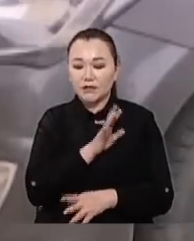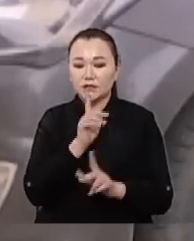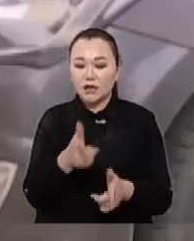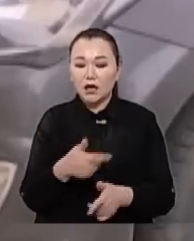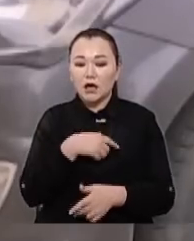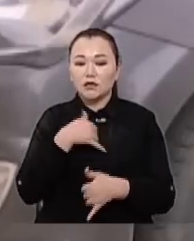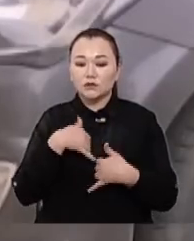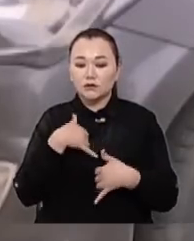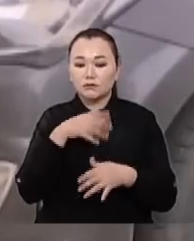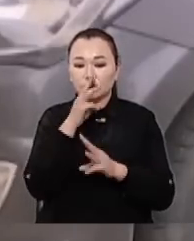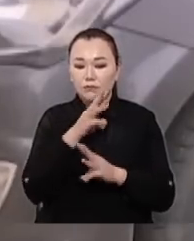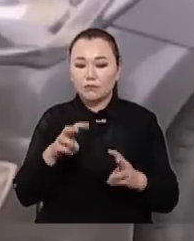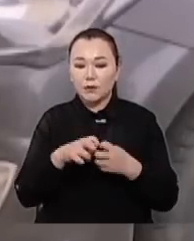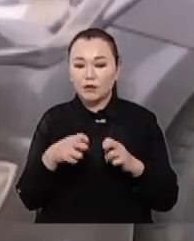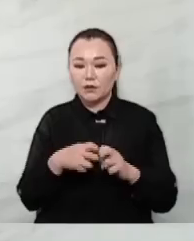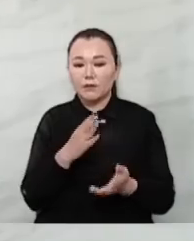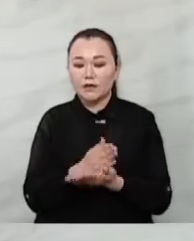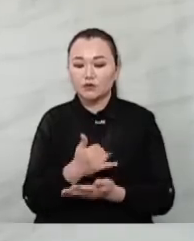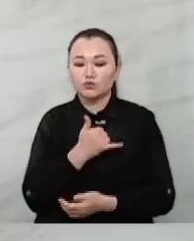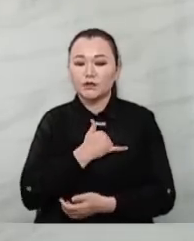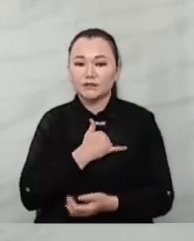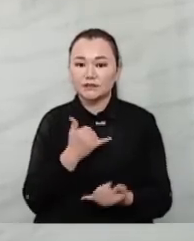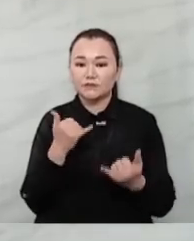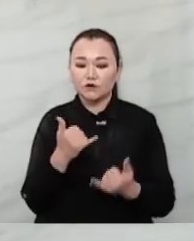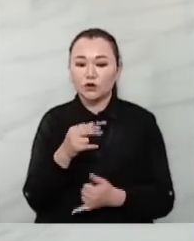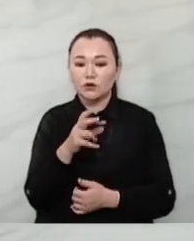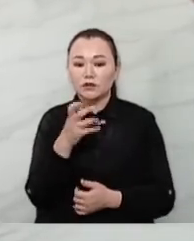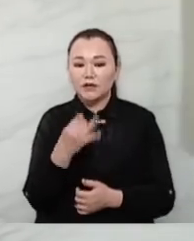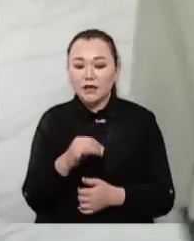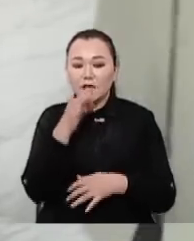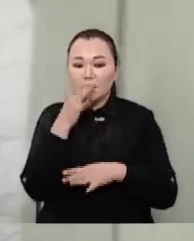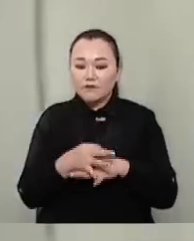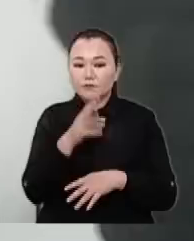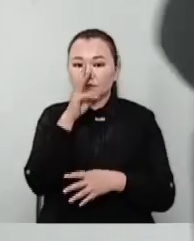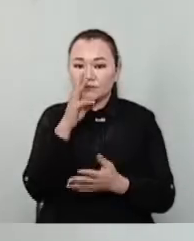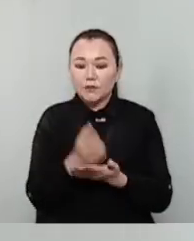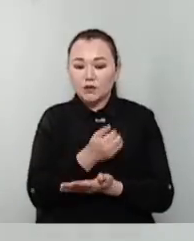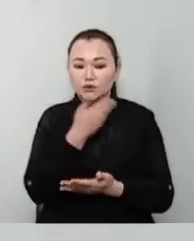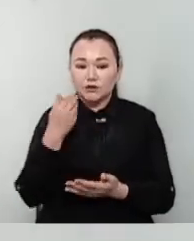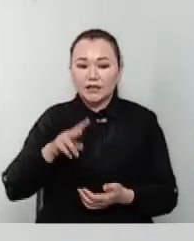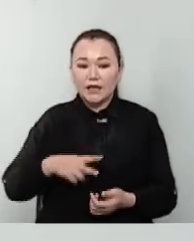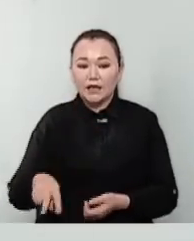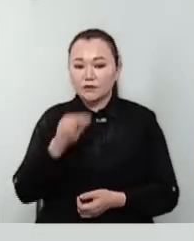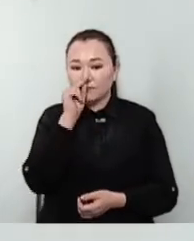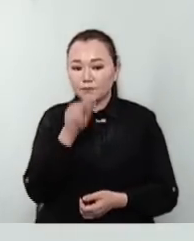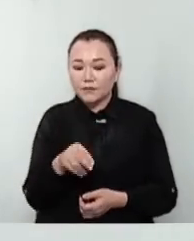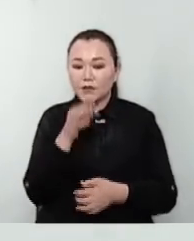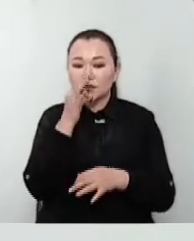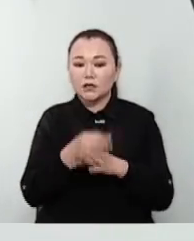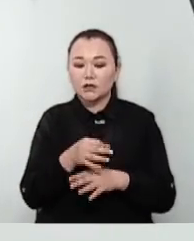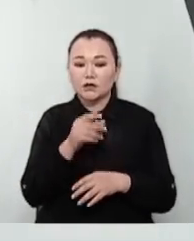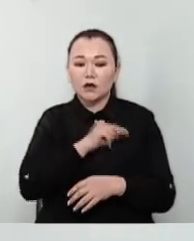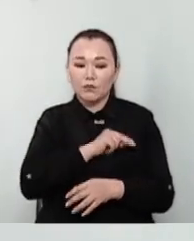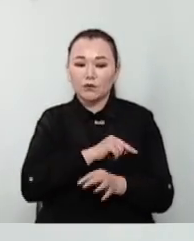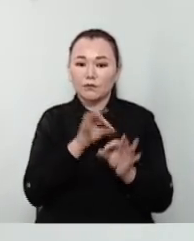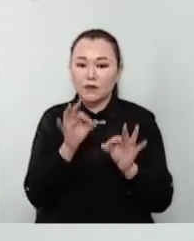мұғалімдердің ақшасын беру проблемасы болып тұр. Ал құрылтайшы қызметкерлерінің жөнді жалақы ала алмай келуіне директор деген әлеп отыр. Айтуынша, ол жұмысты